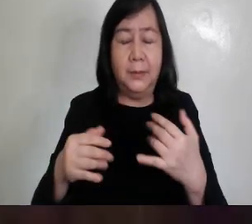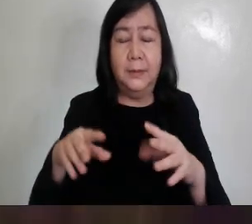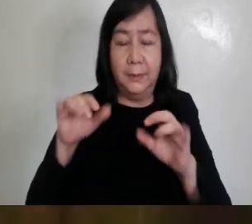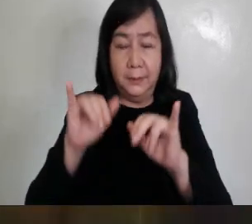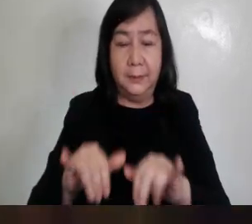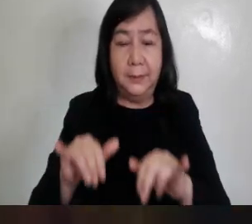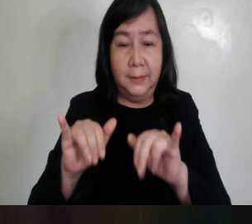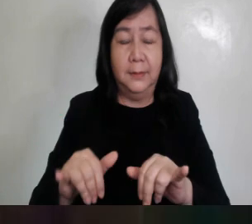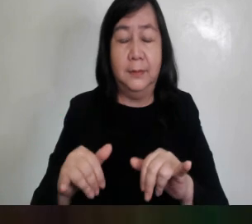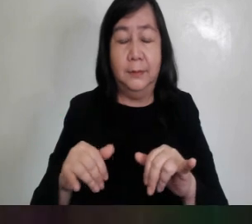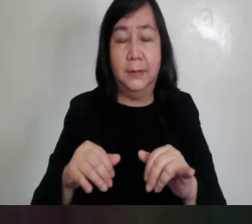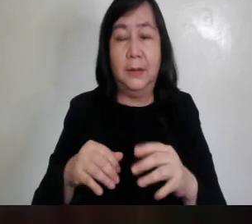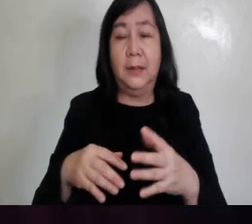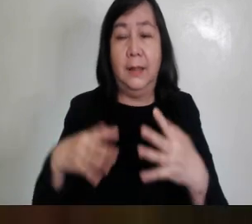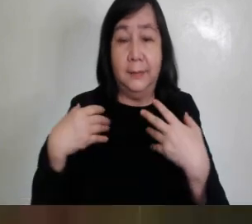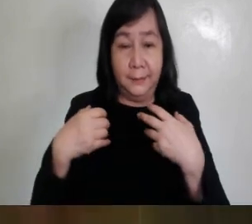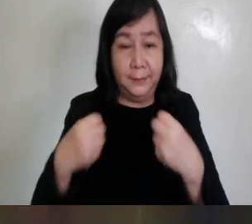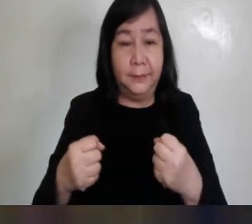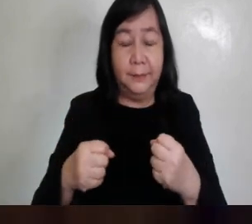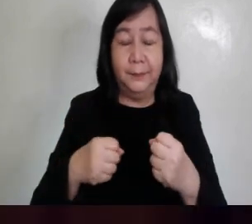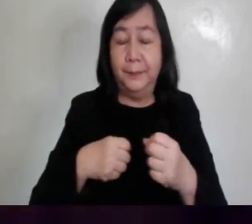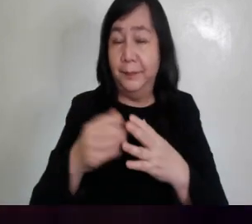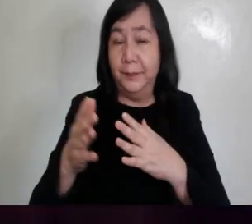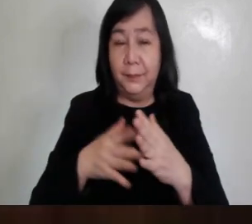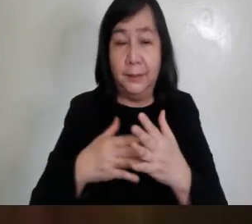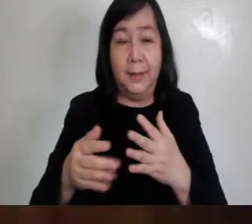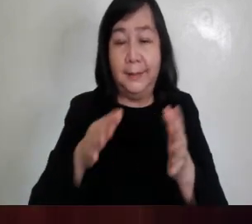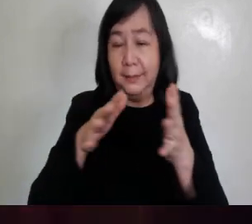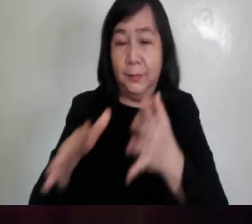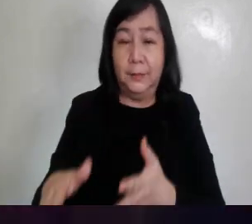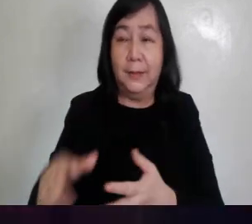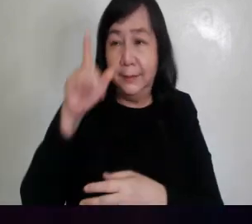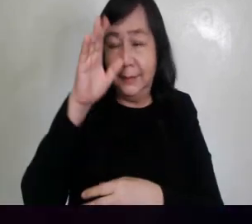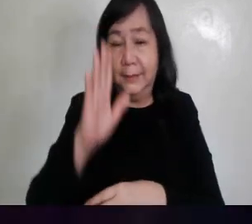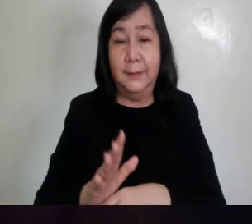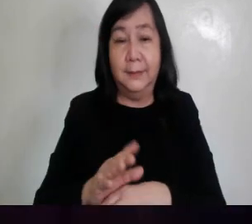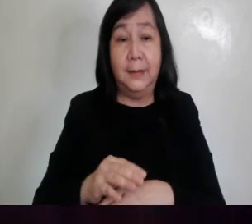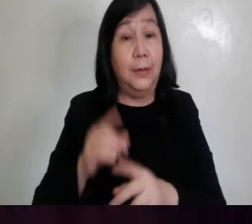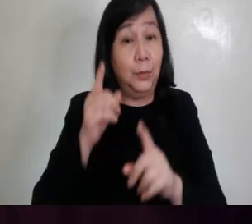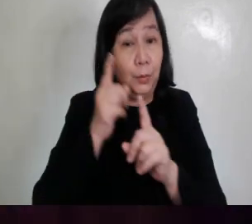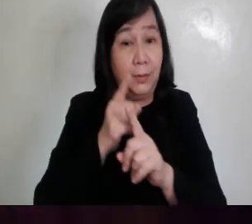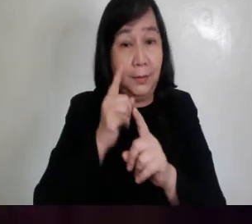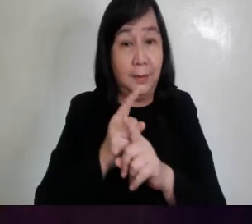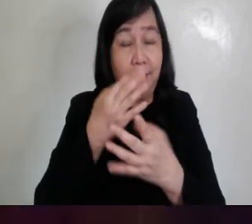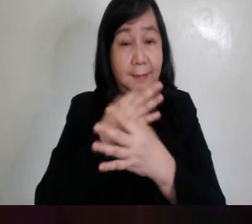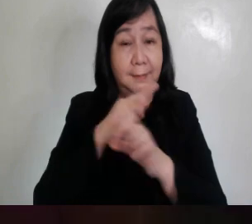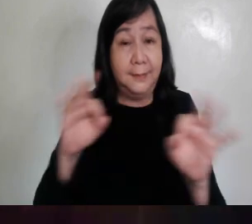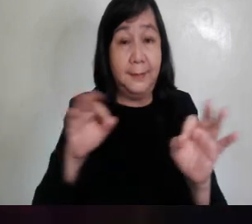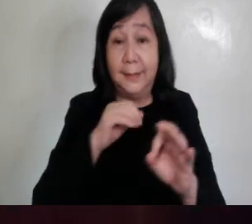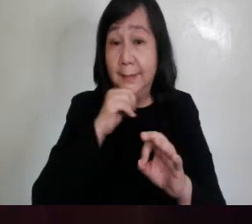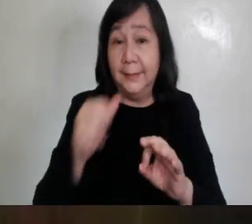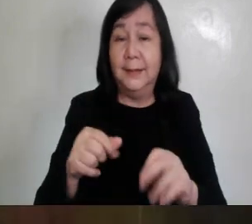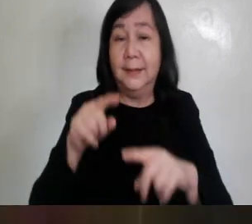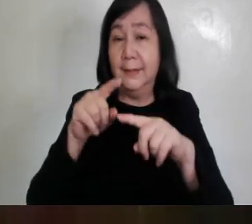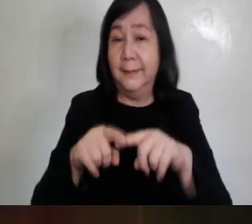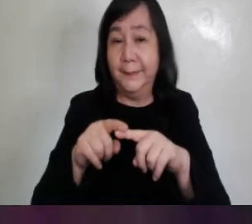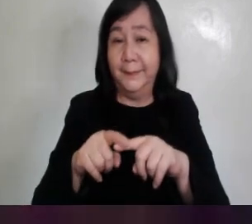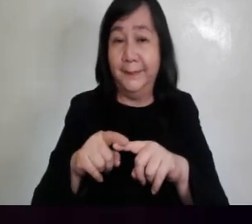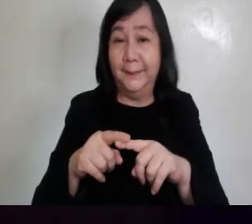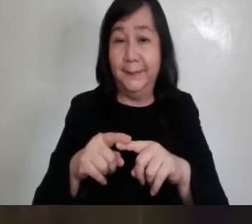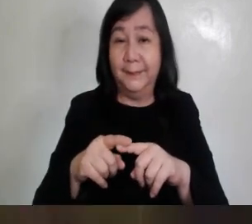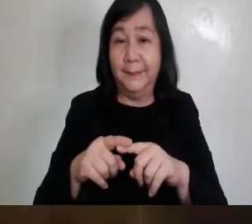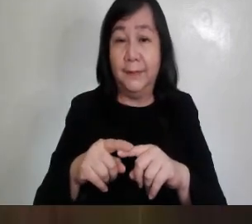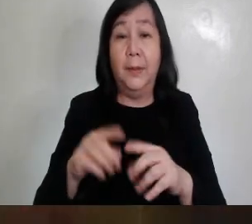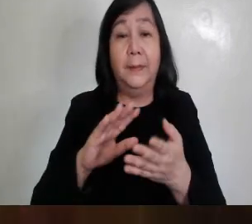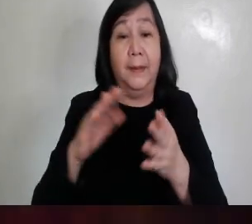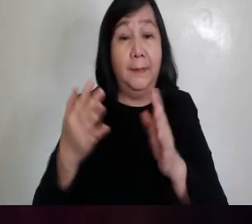tayong matatag dahil kailanman ay hindi tayo iiwan ng Diyos. Ang tunay na kalayaan ay hindi nakasalalay